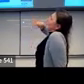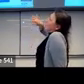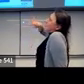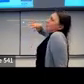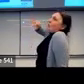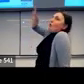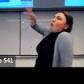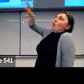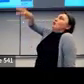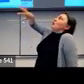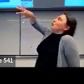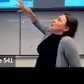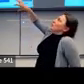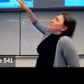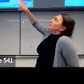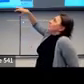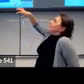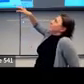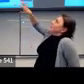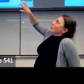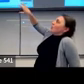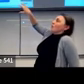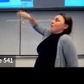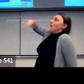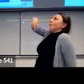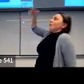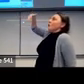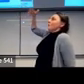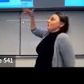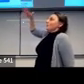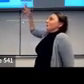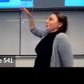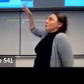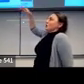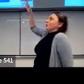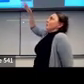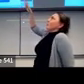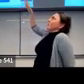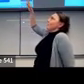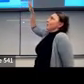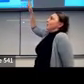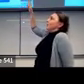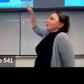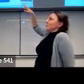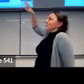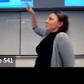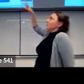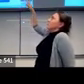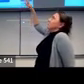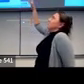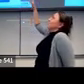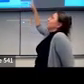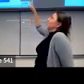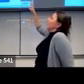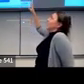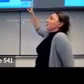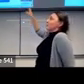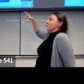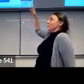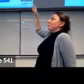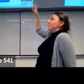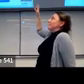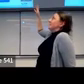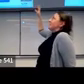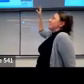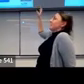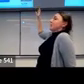Si on comprend bien, on a notre idée, on va commencer à échanger informellement, finalement, on va faire des présentations dans les conférences,